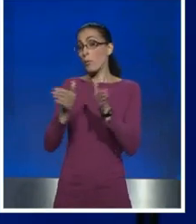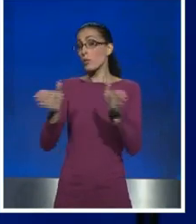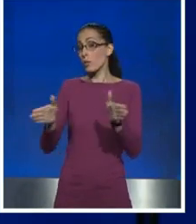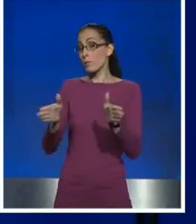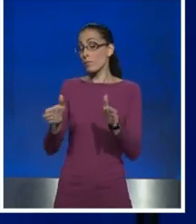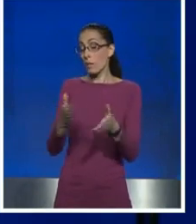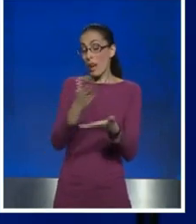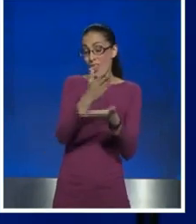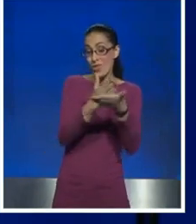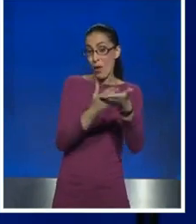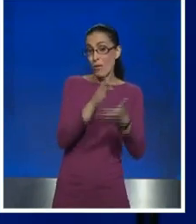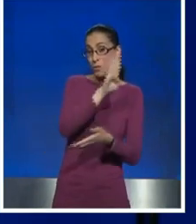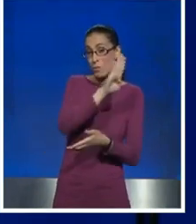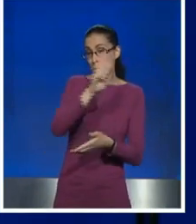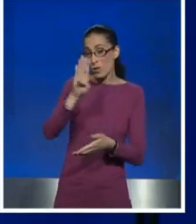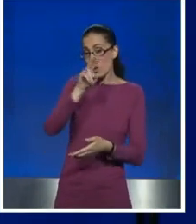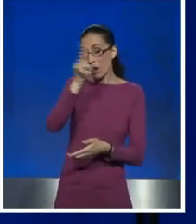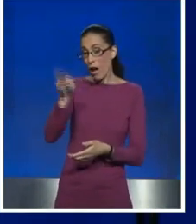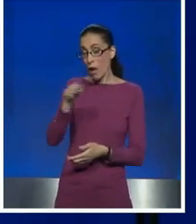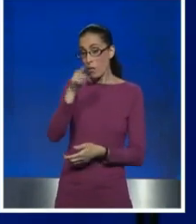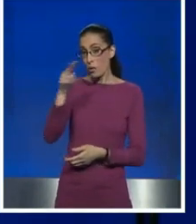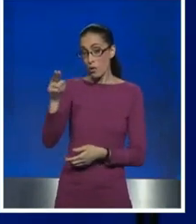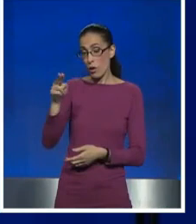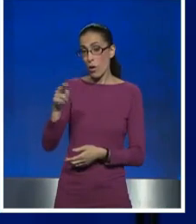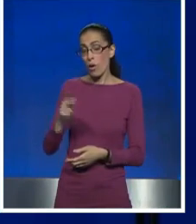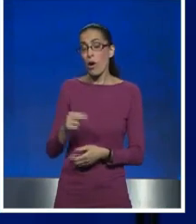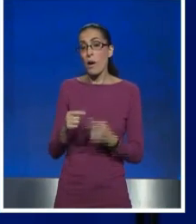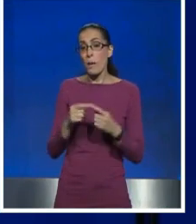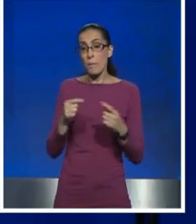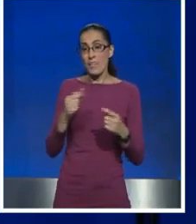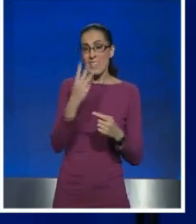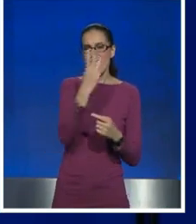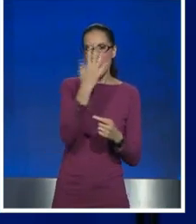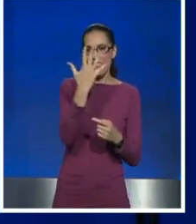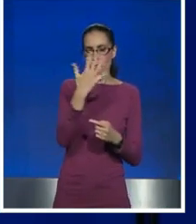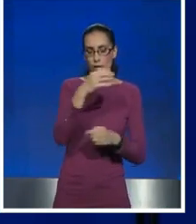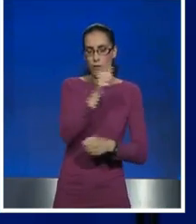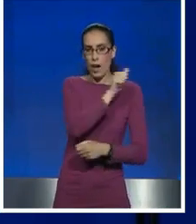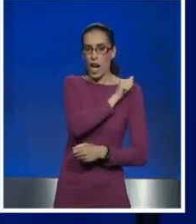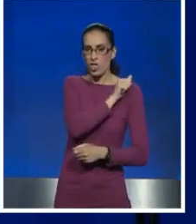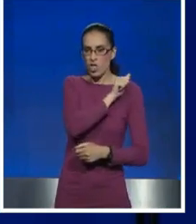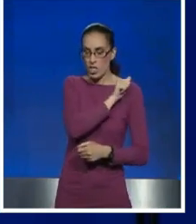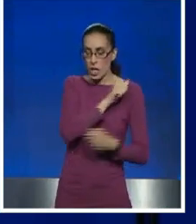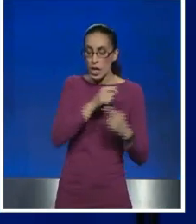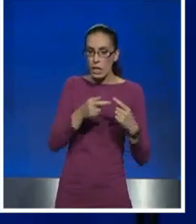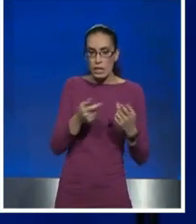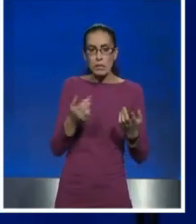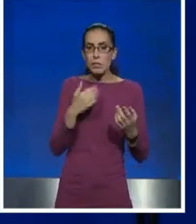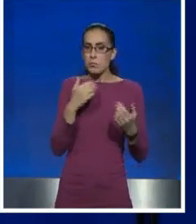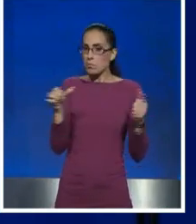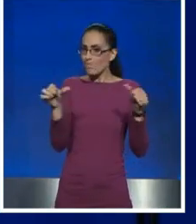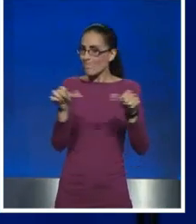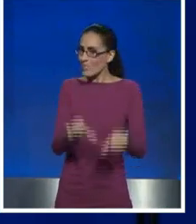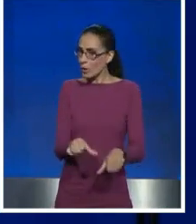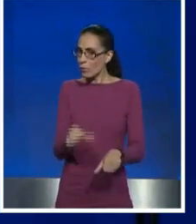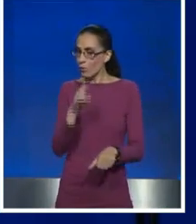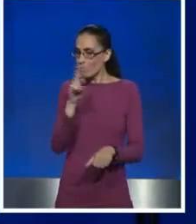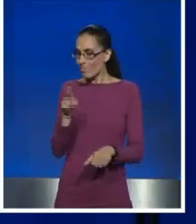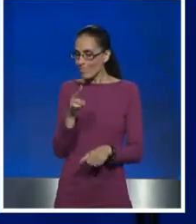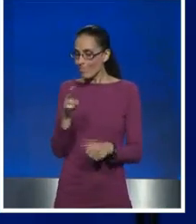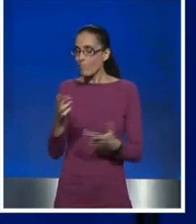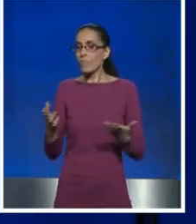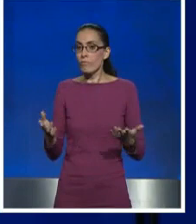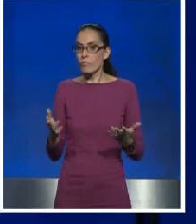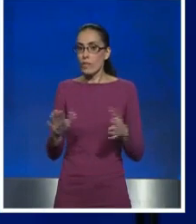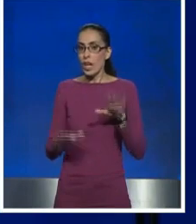biljun euro minn aġenzija waħda minn 35 aġenzija. U allura nsaqsik li kieku inti